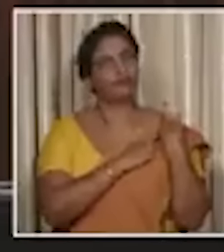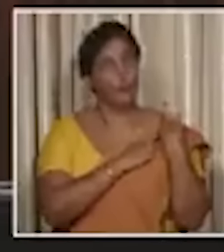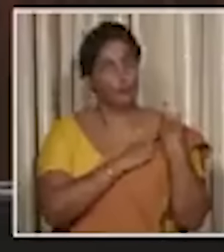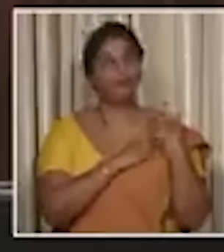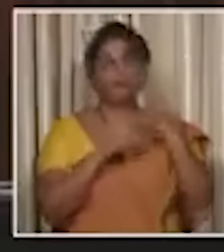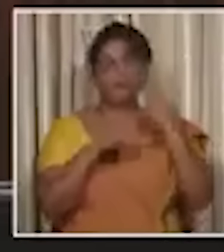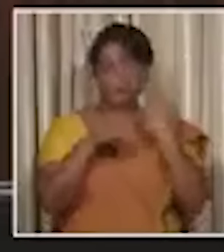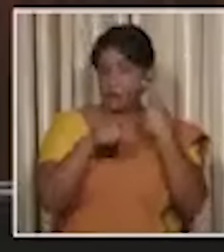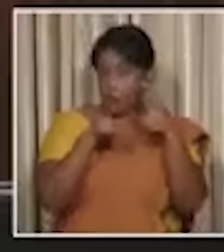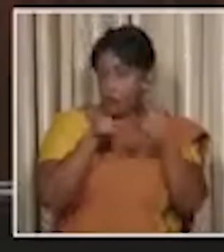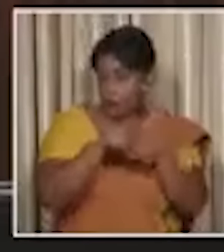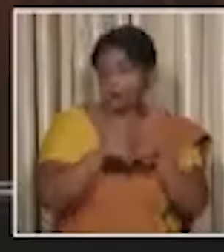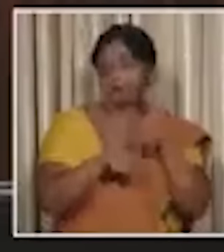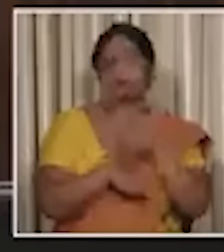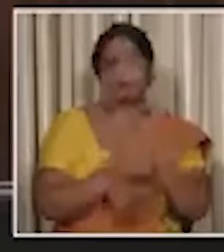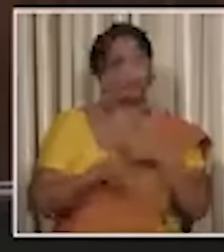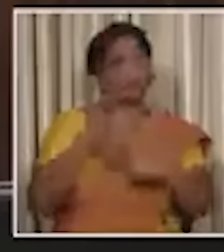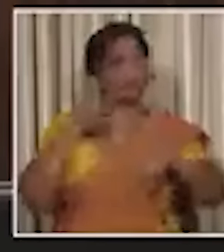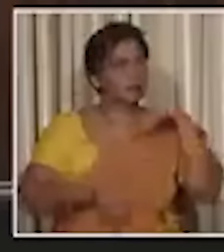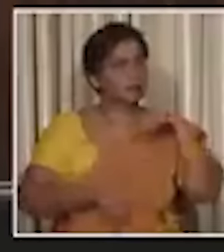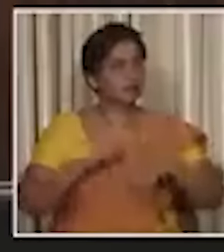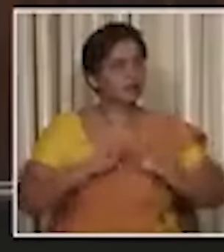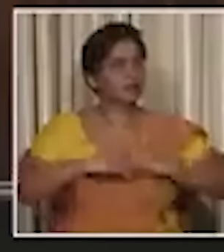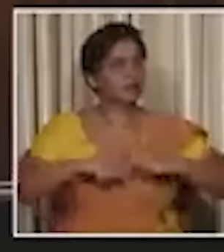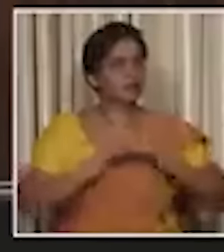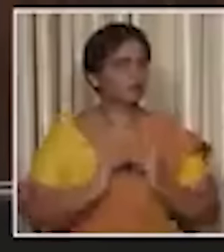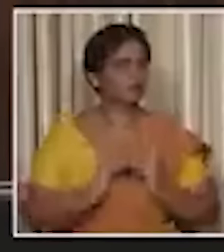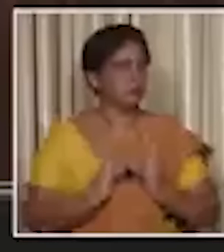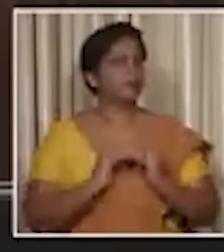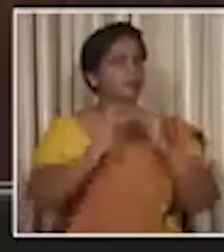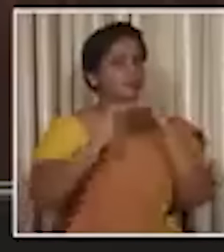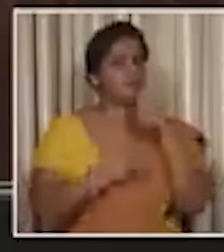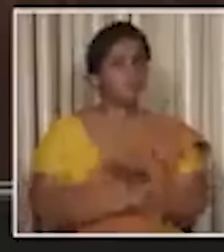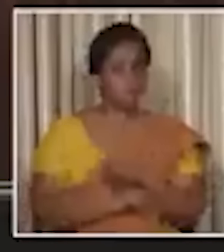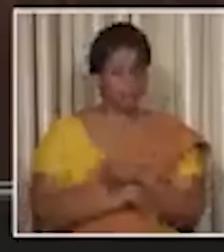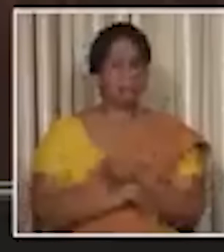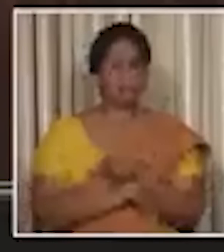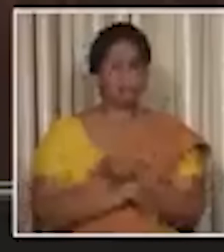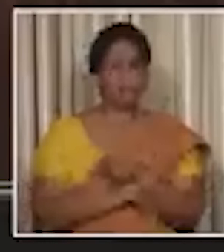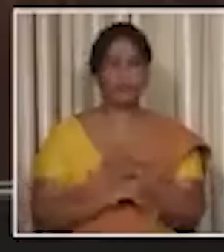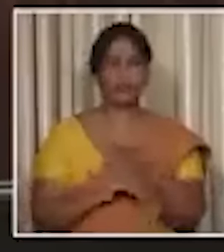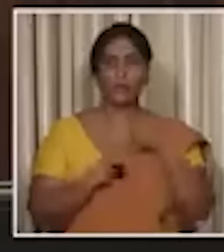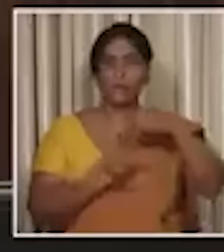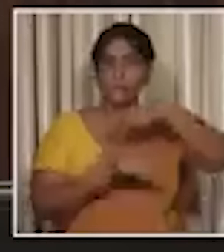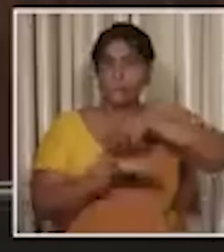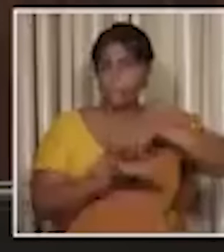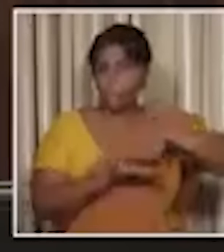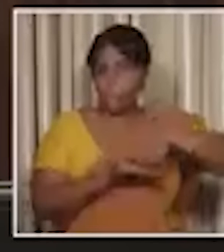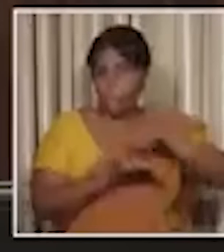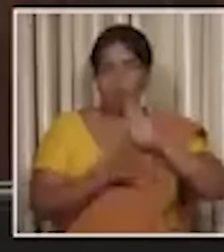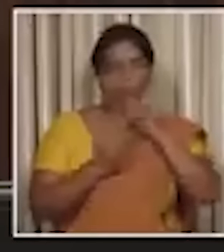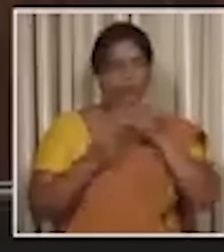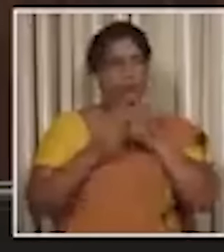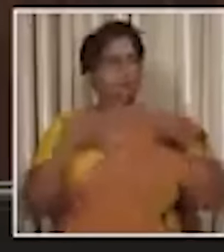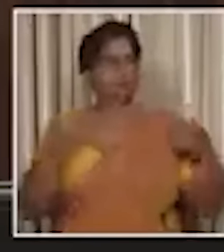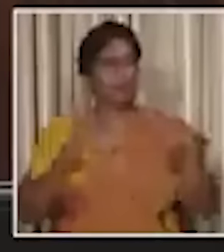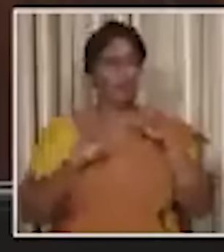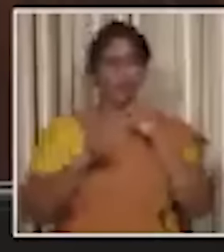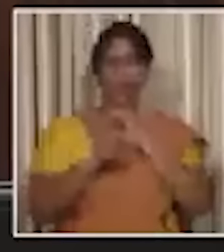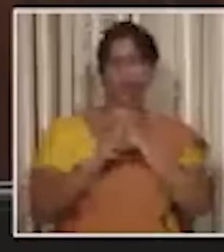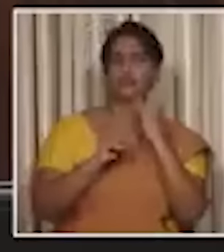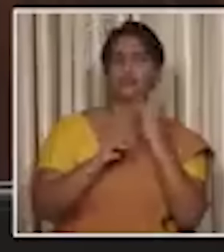වගේම මේ මැතිවරණ ව්‍යාපාරයේදී මේ ගොඩනැගුණු අපි පළාත් හැටියට දුරෙන් හිටියට සංස්කෘතික වශයෙන්